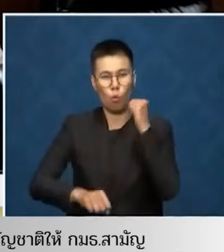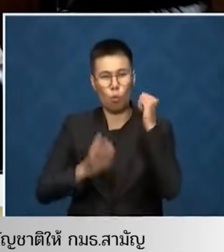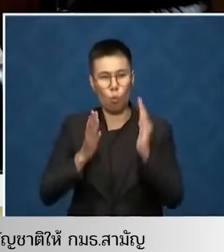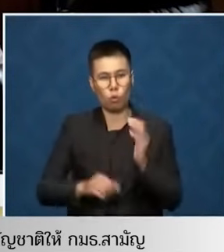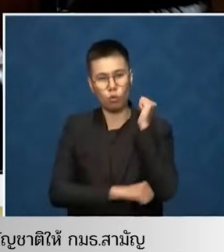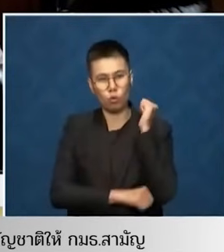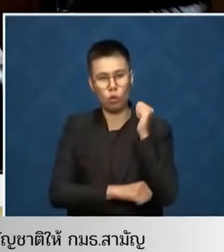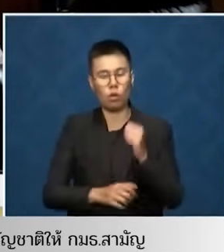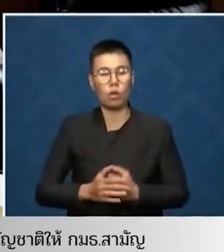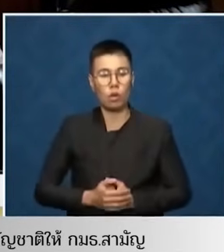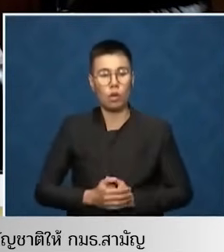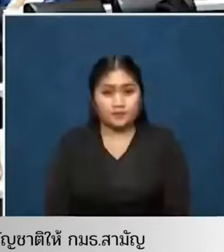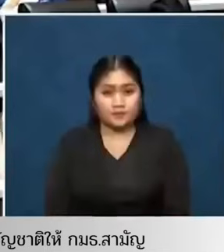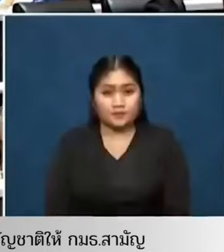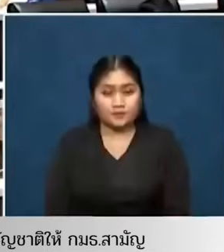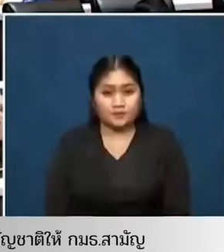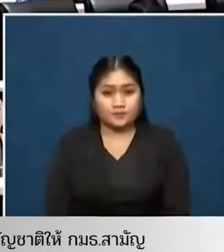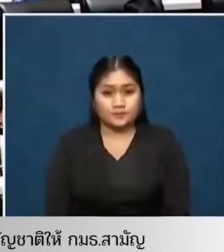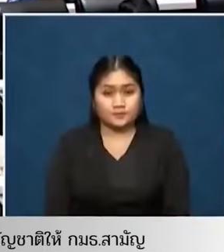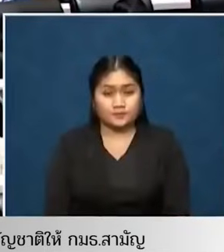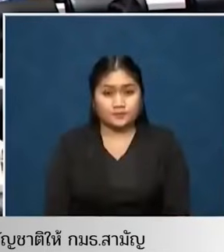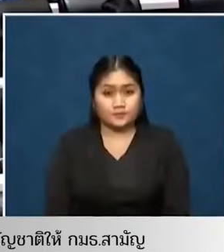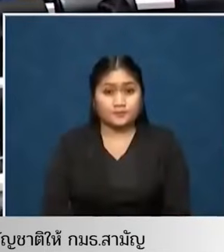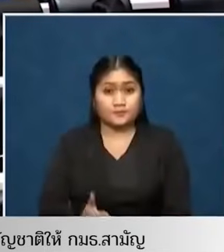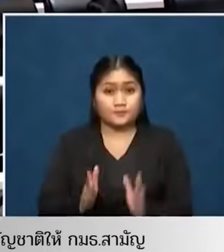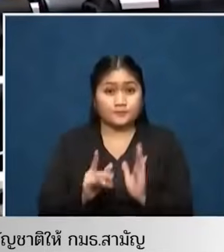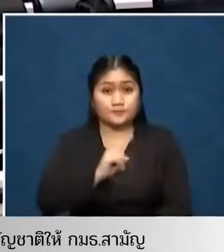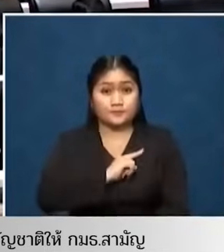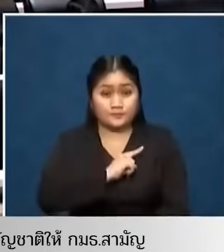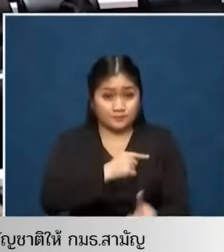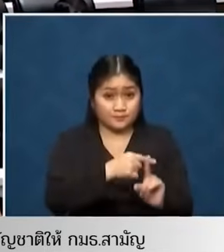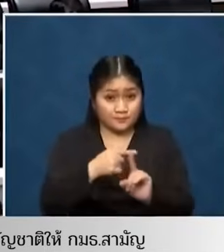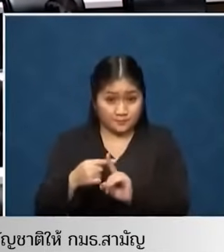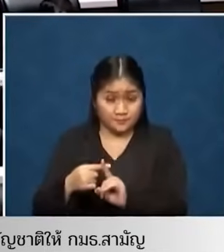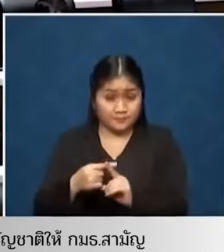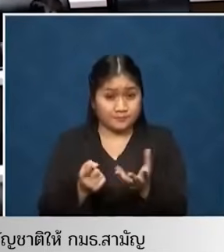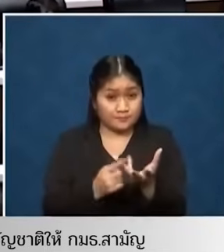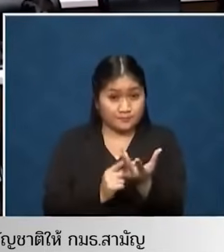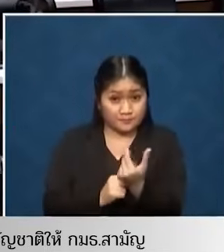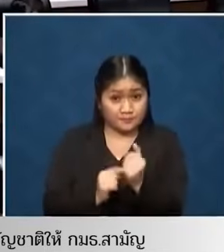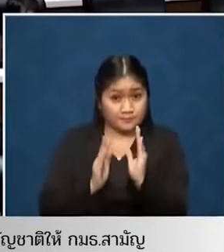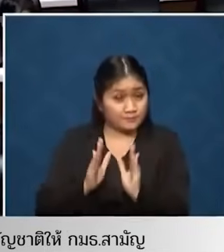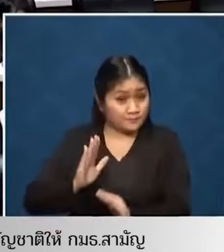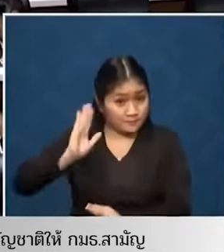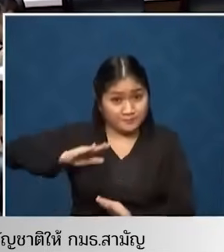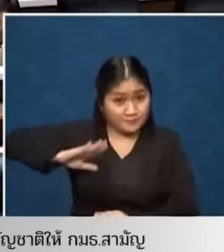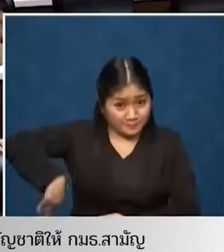ากรัฐเร่งจัดการระบบสวัสดิการด้านการศึกษา ครับเดี๋ยวเจ้าหน้าที่บวกจำนวนผู้แสดงตนภายหลังด้วยนะ